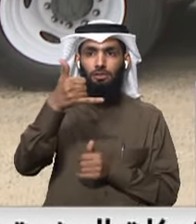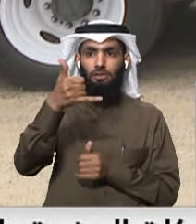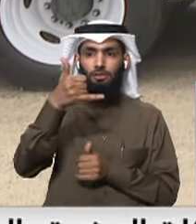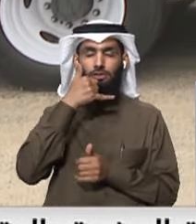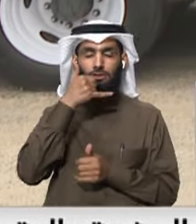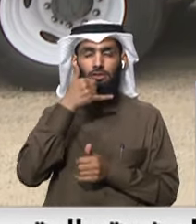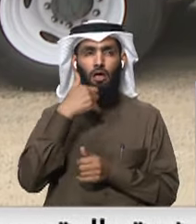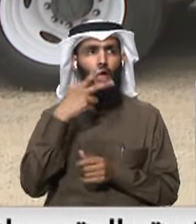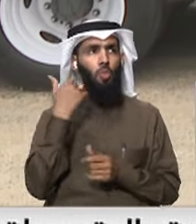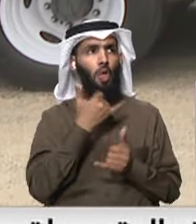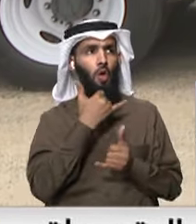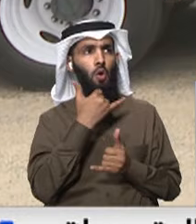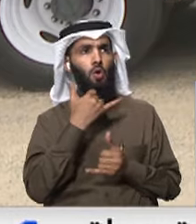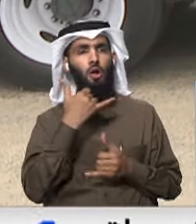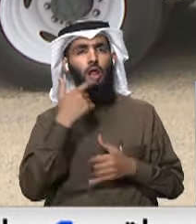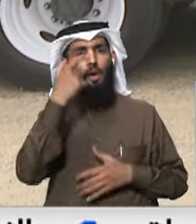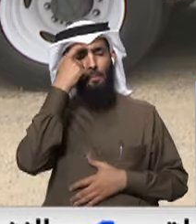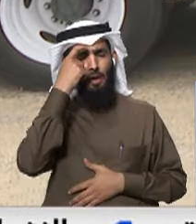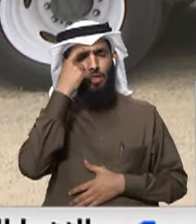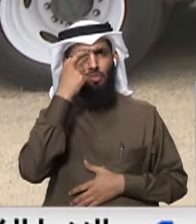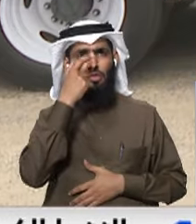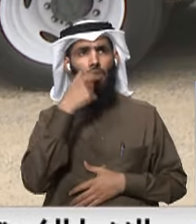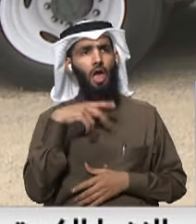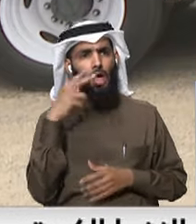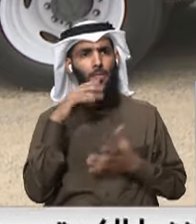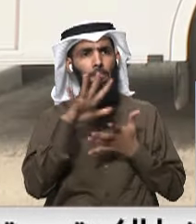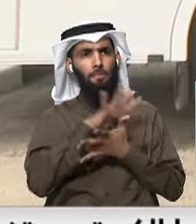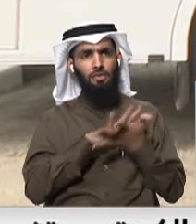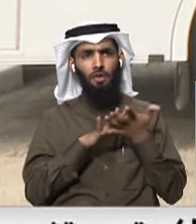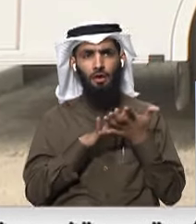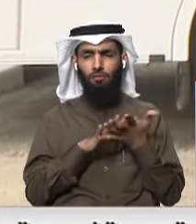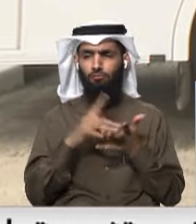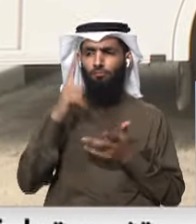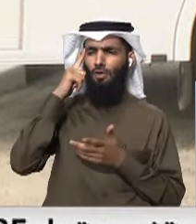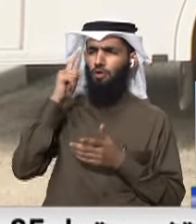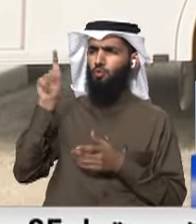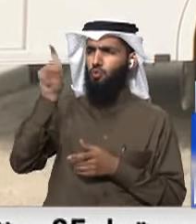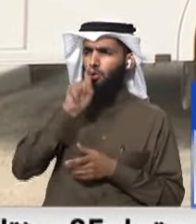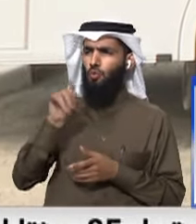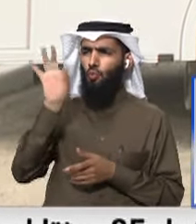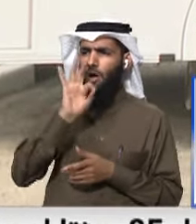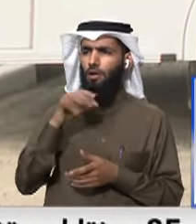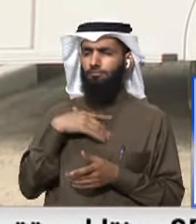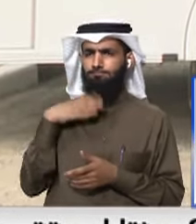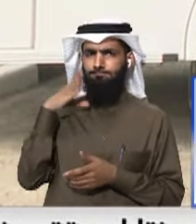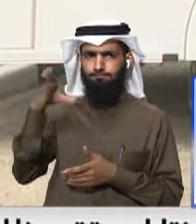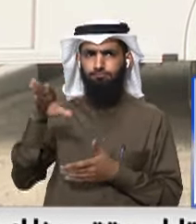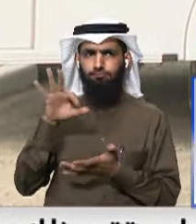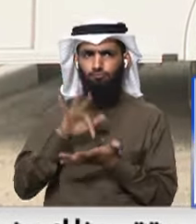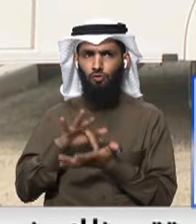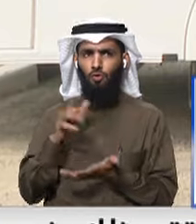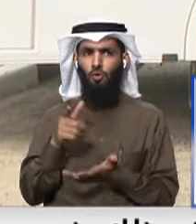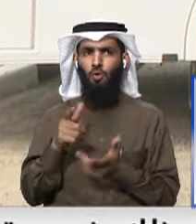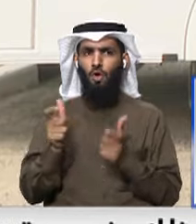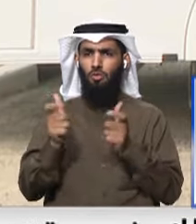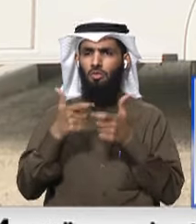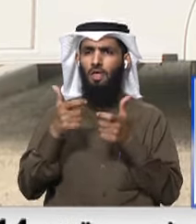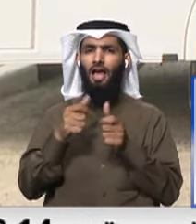يكون عارف عن الموضوع هذا وين يكون وفي النقل الرقمي لتوجهات سيارات